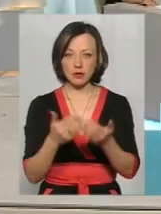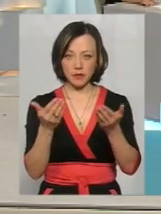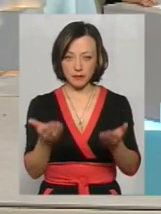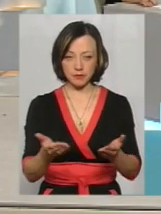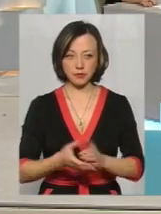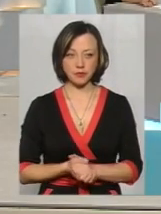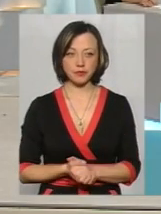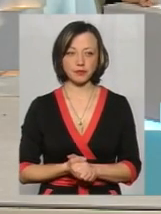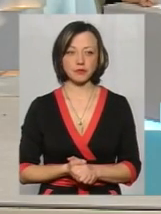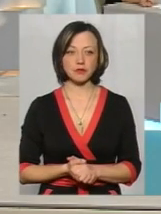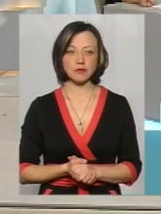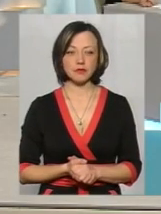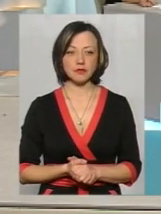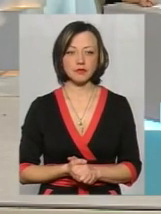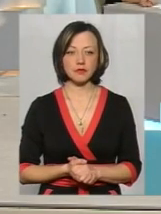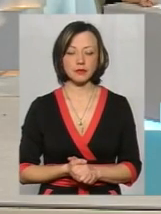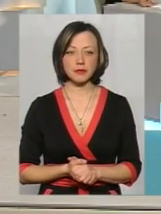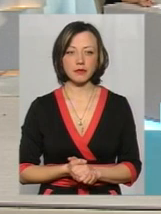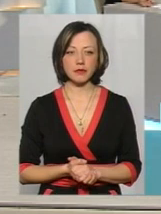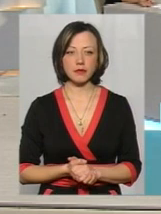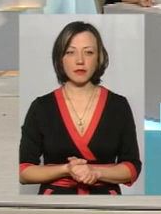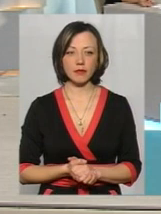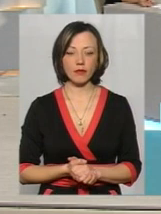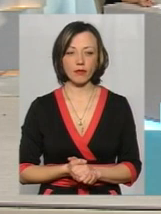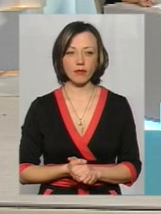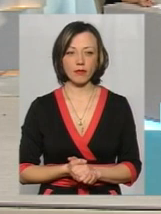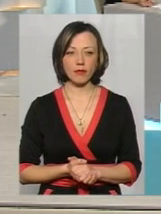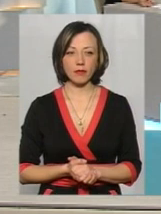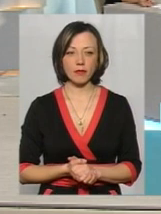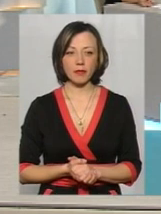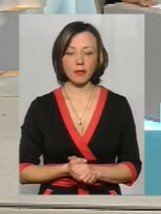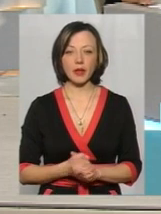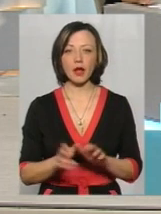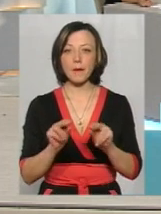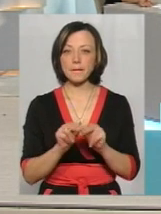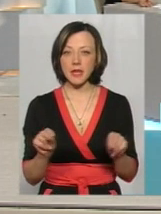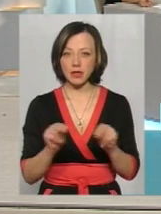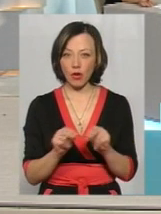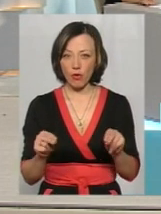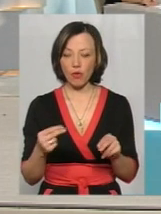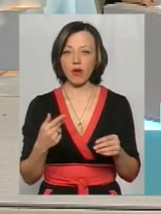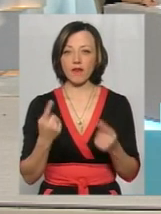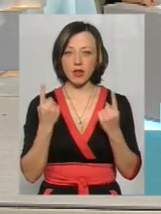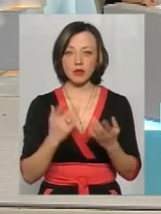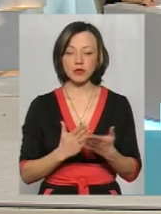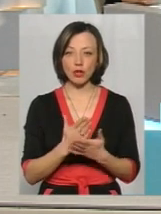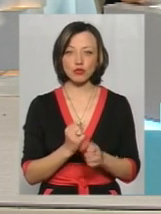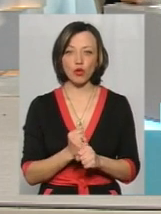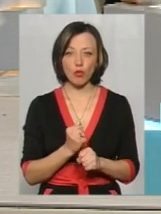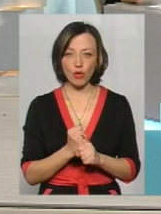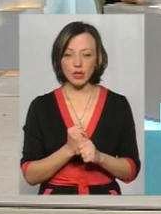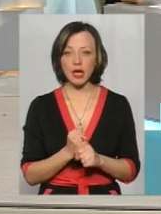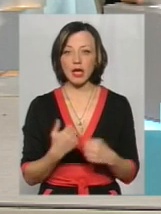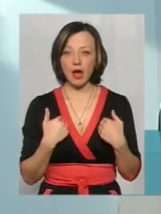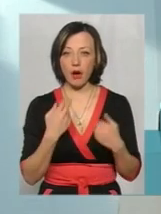Фасолі. Пану Олегу, так? Хмельниччина. Педагог з великим стажем роботи і так далі.